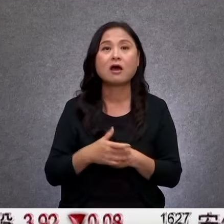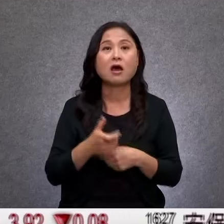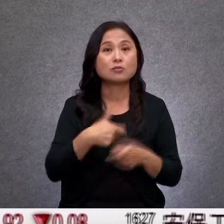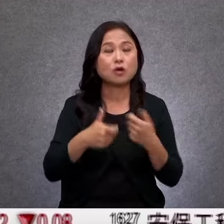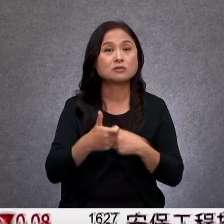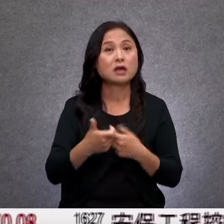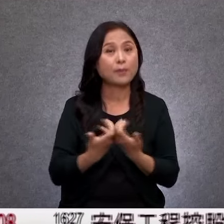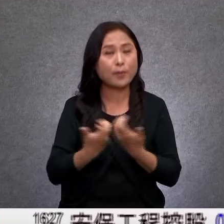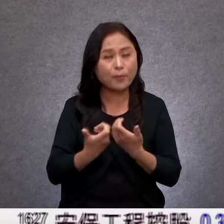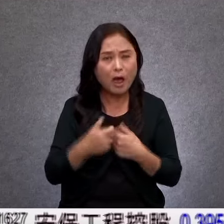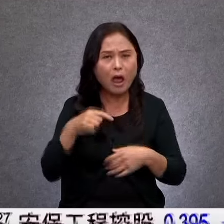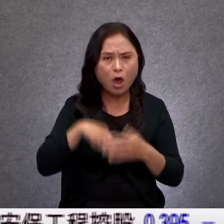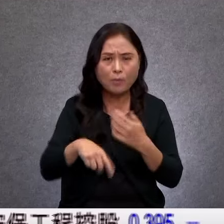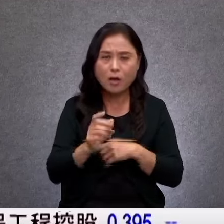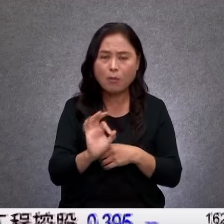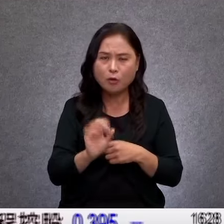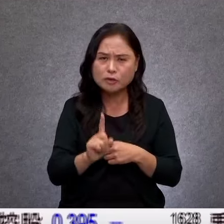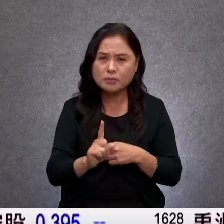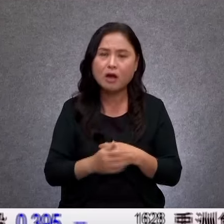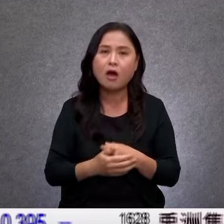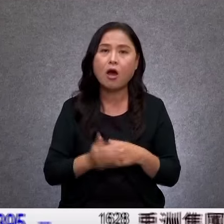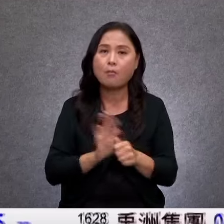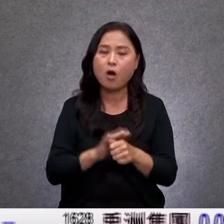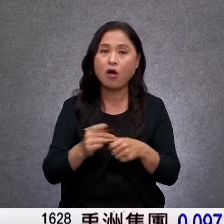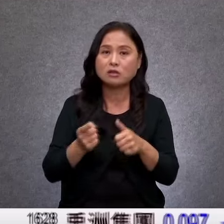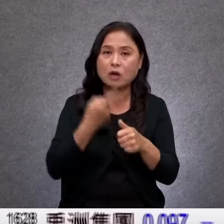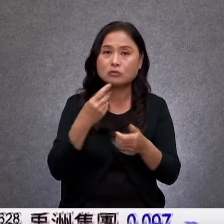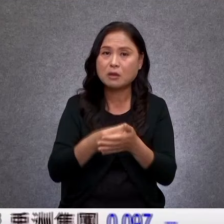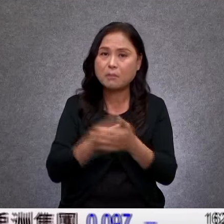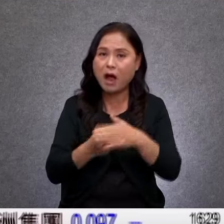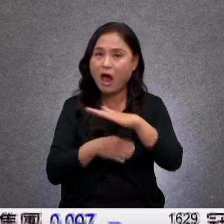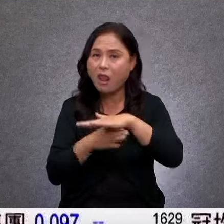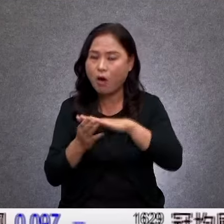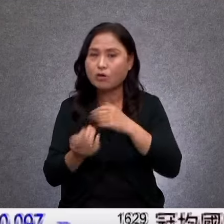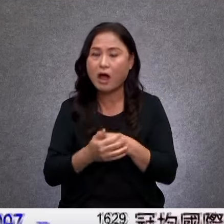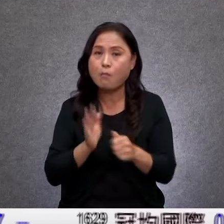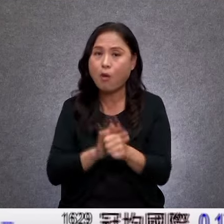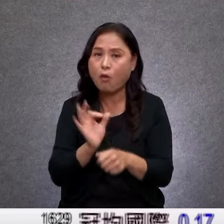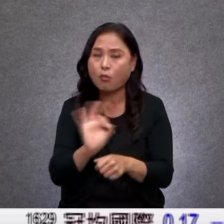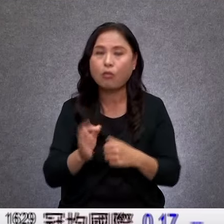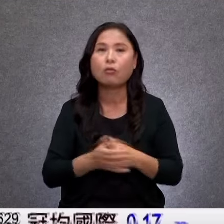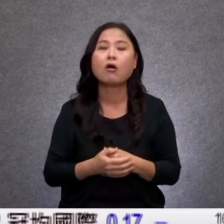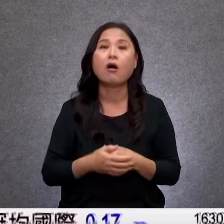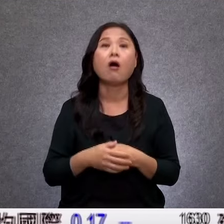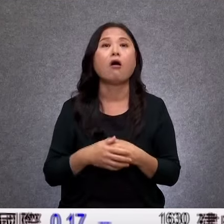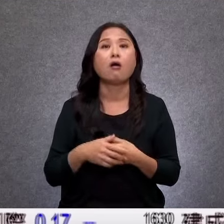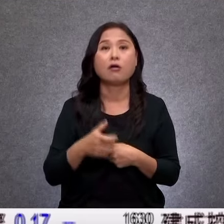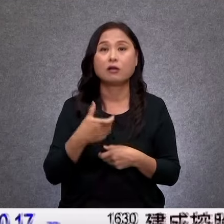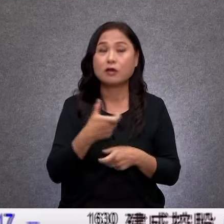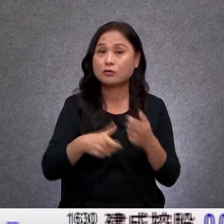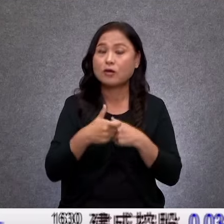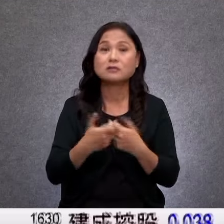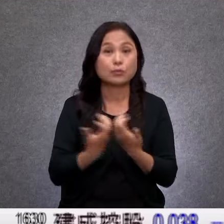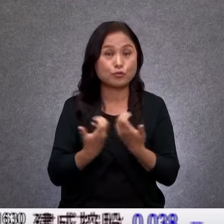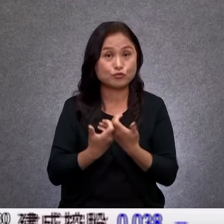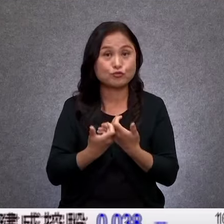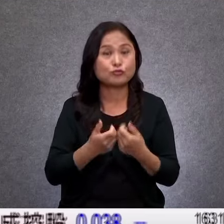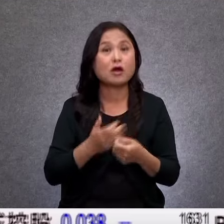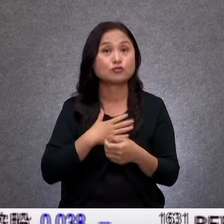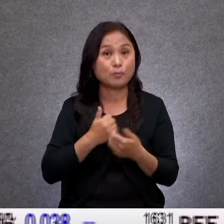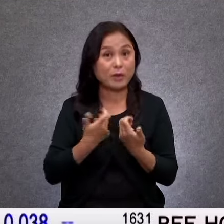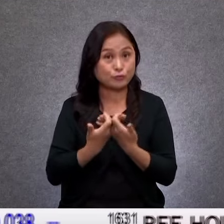咁但係點解預算案入邊咧見唔到話會講到話幫助一啲嘅首次置業去上車？ 喺預